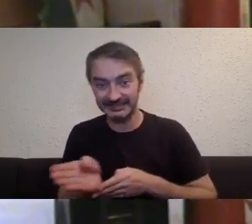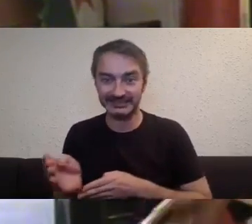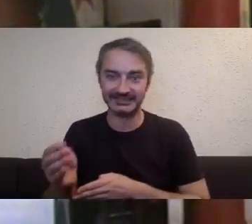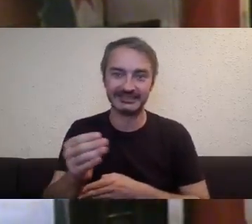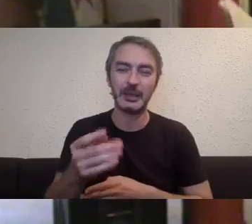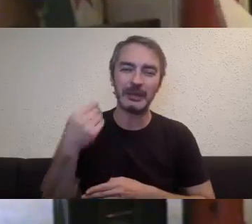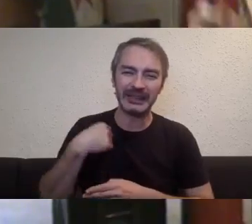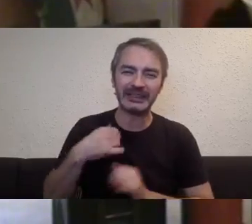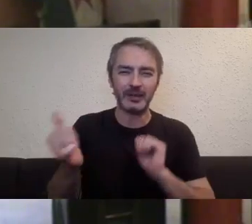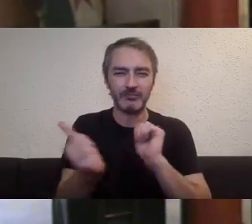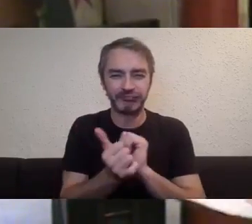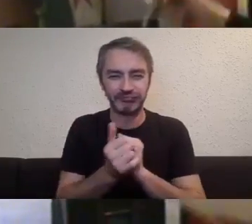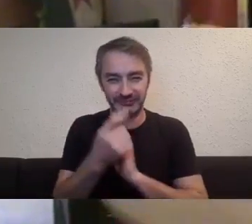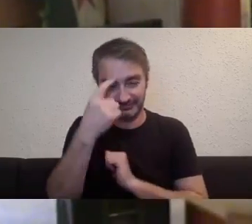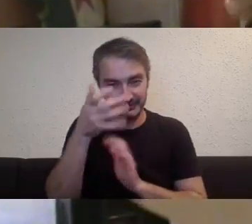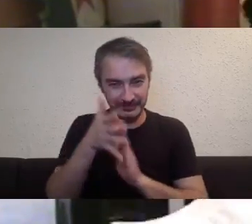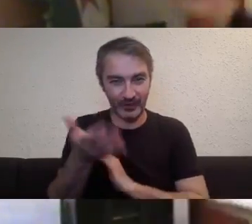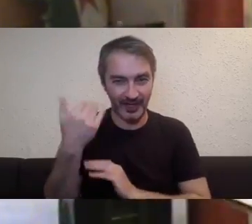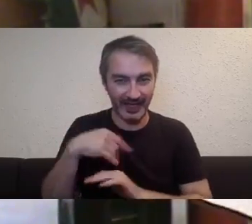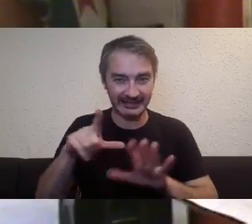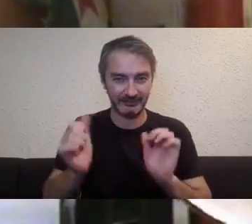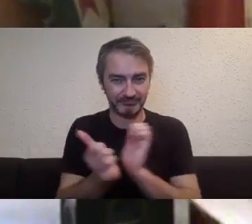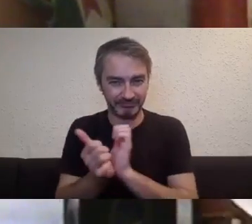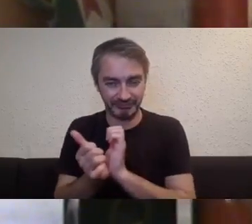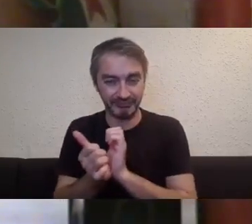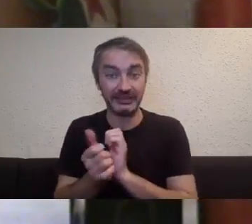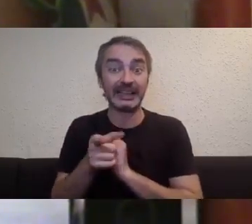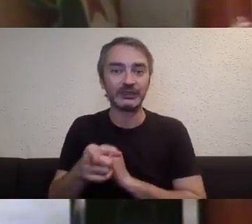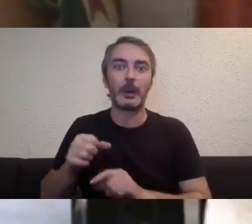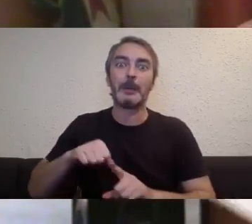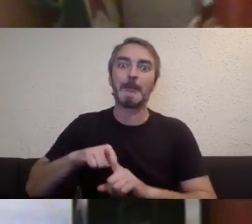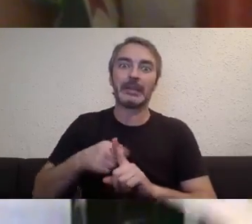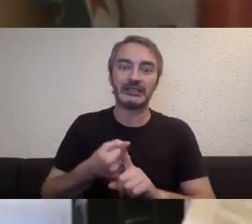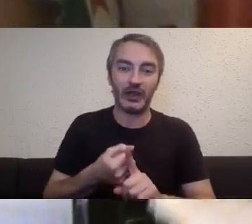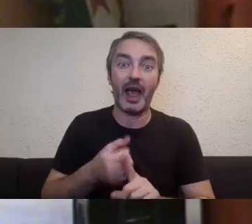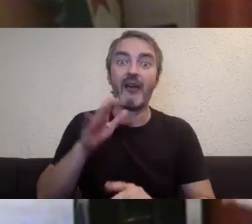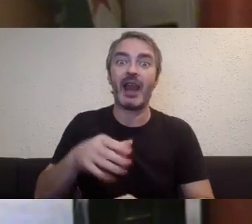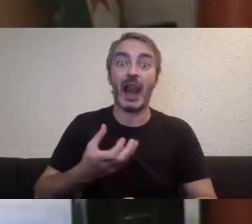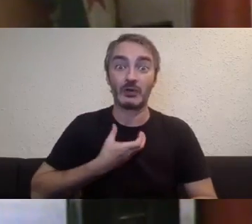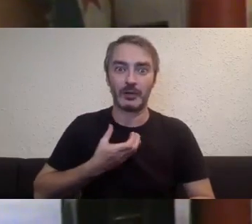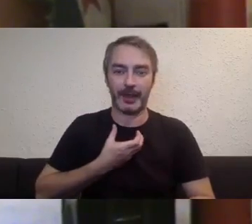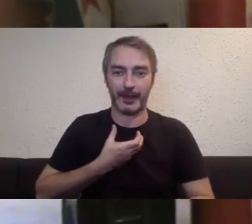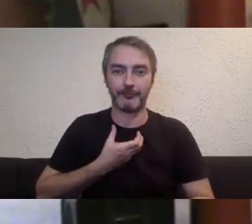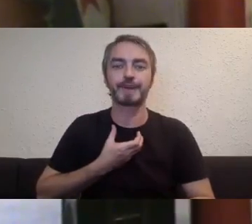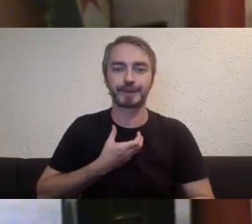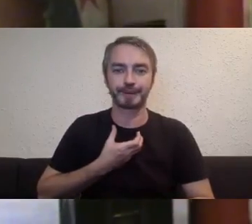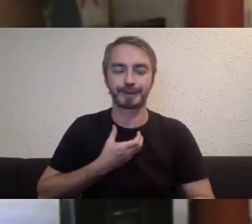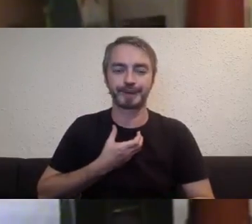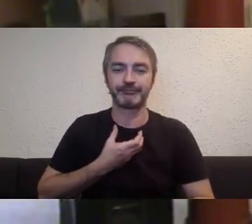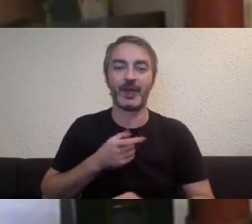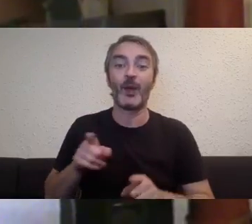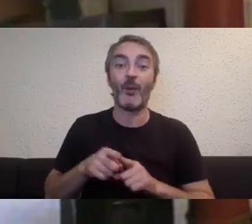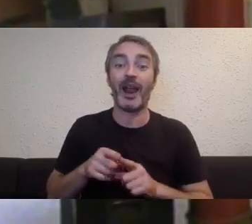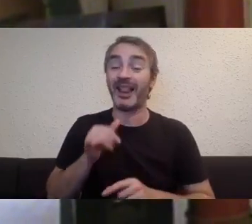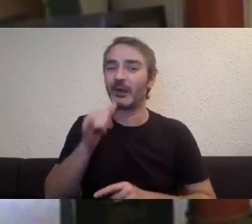per carretera de Sants, que havia acabat amb els 17 detinguts i demés, que això va ser una forma de pressió que l'Ajuntament va acabar